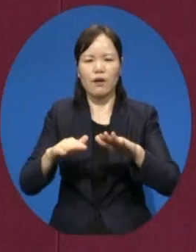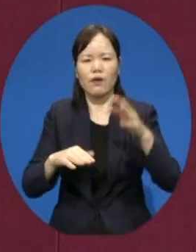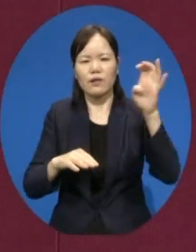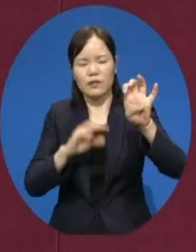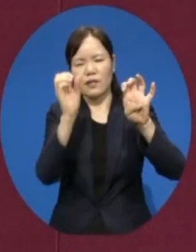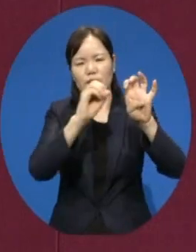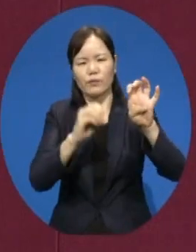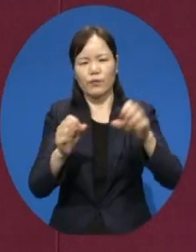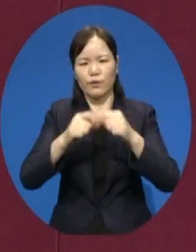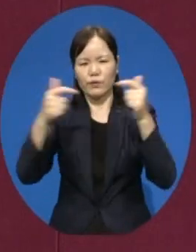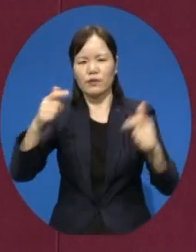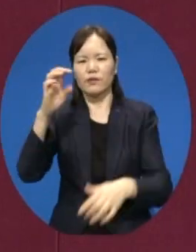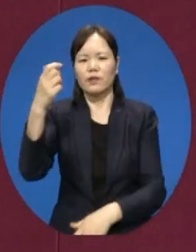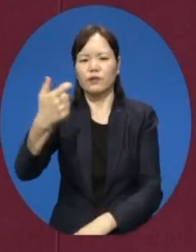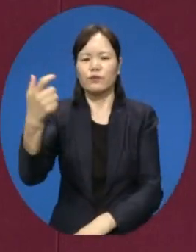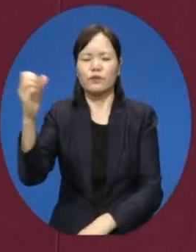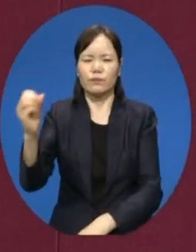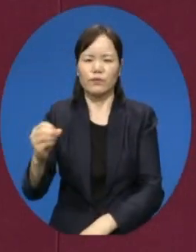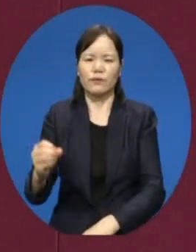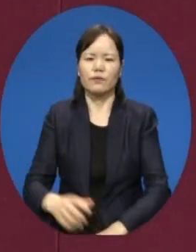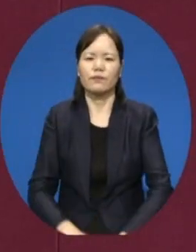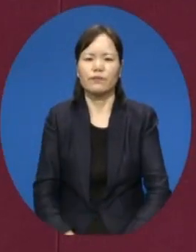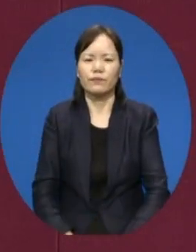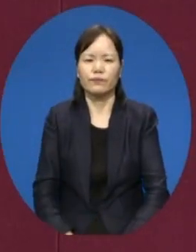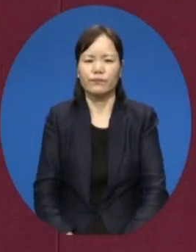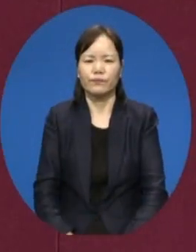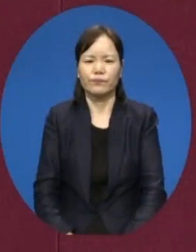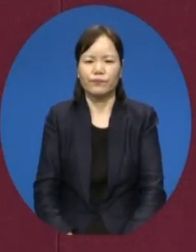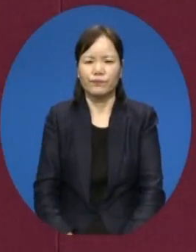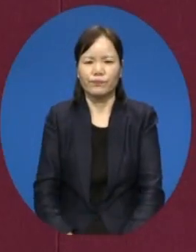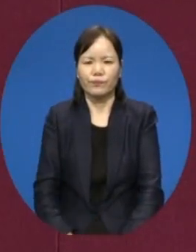60%로 완화하겠습니다.